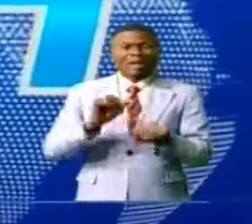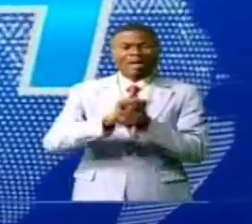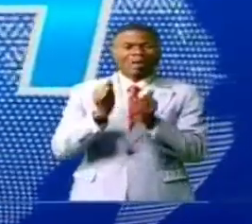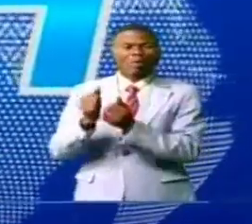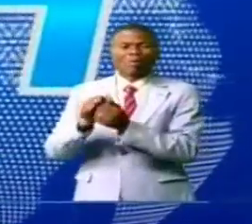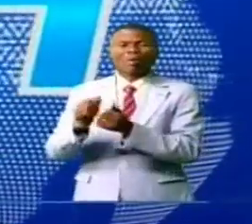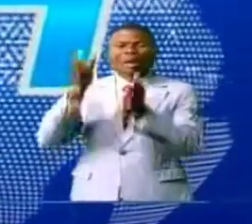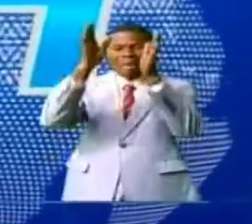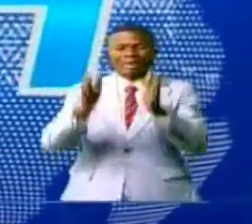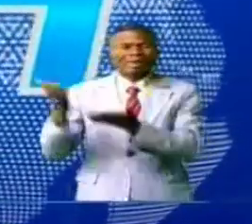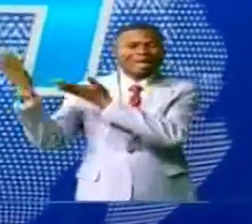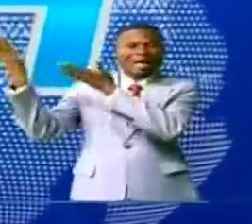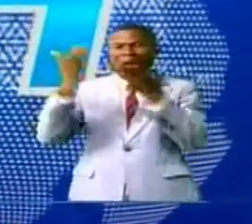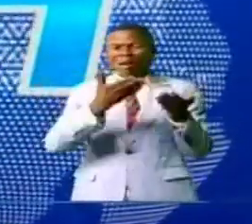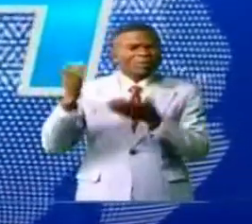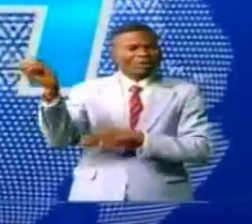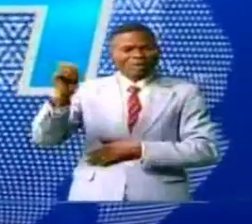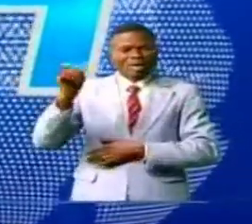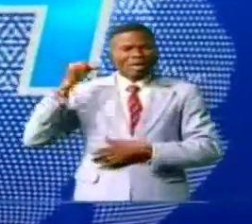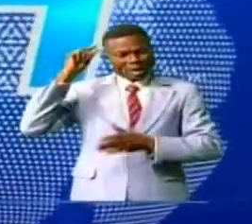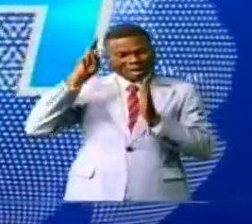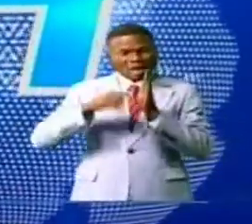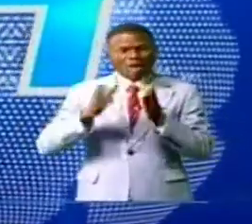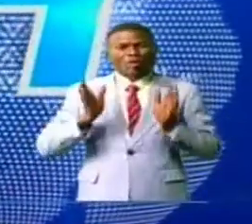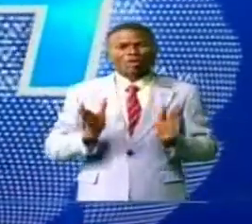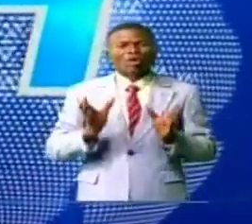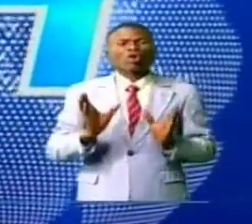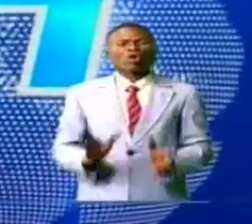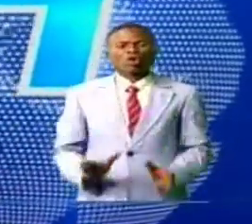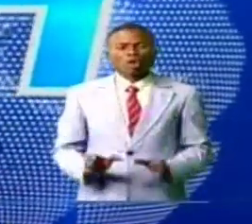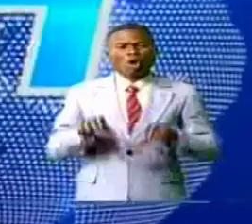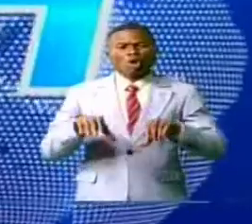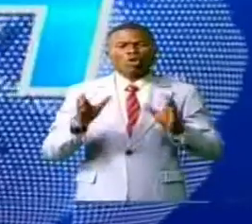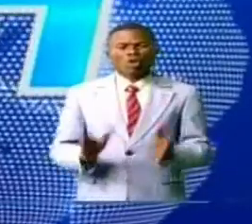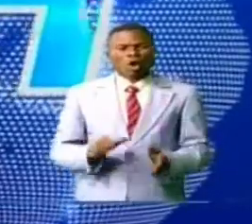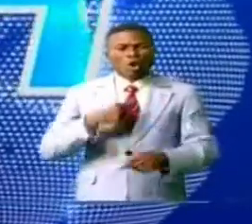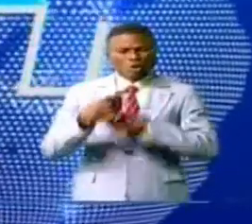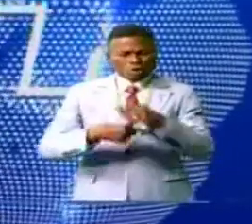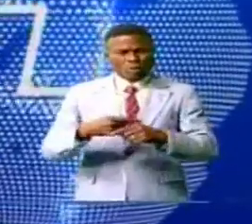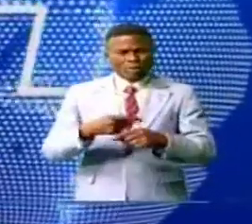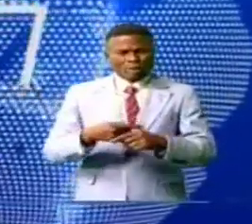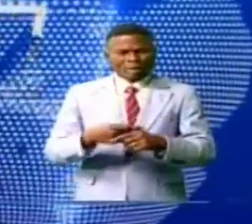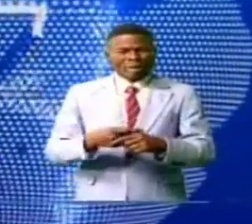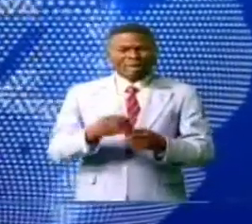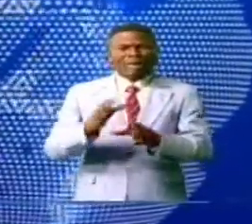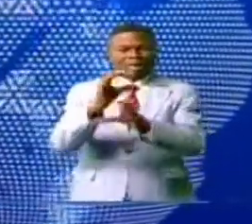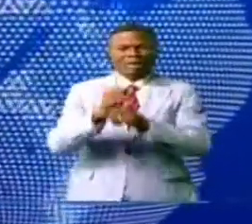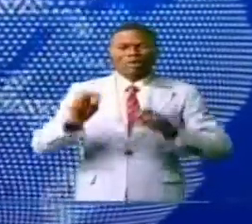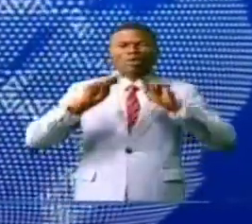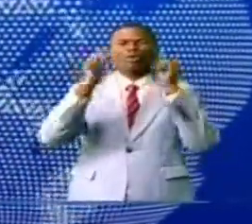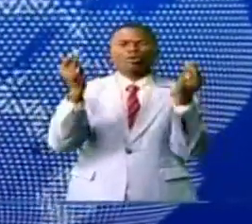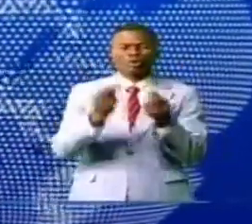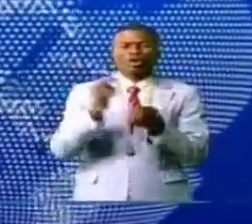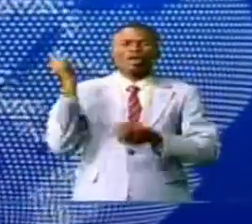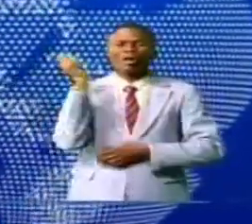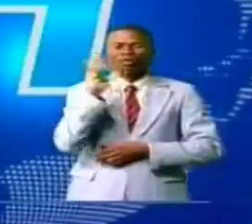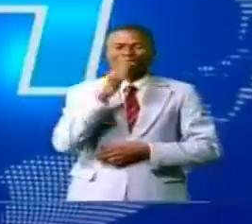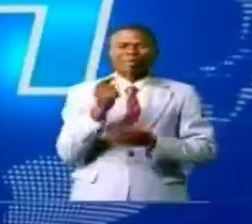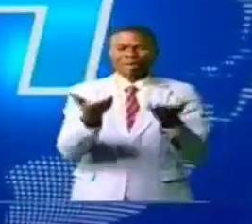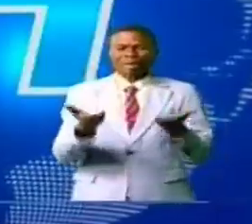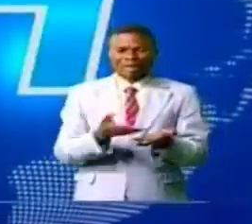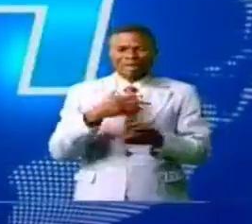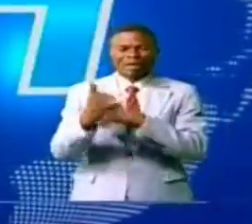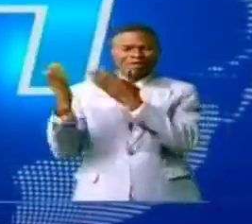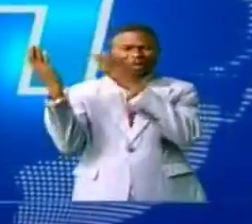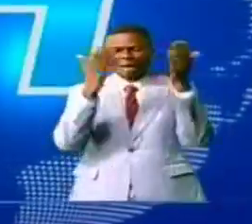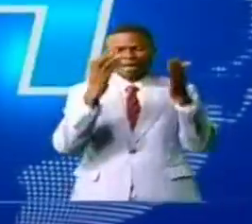question de les importer. Le gouvernement congolais vient de lancer ou de se doter d'une usine de production et de